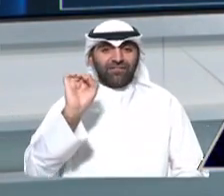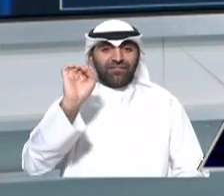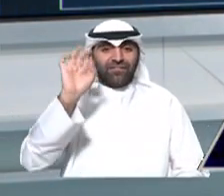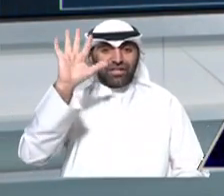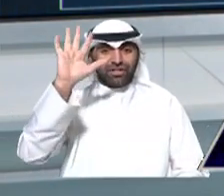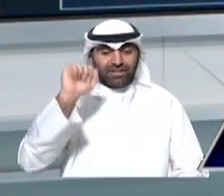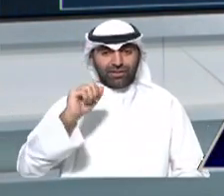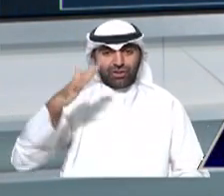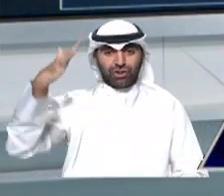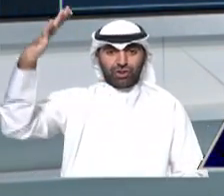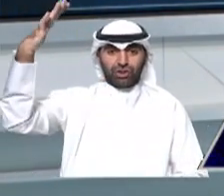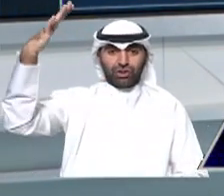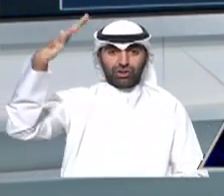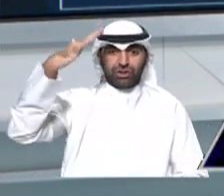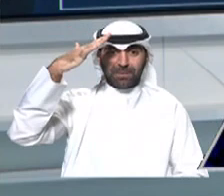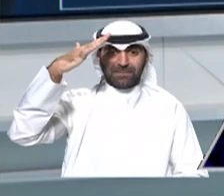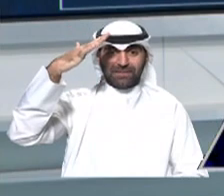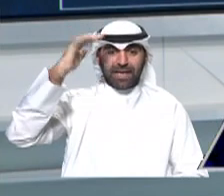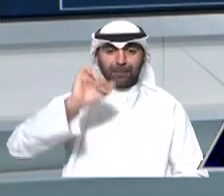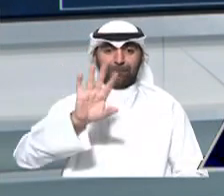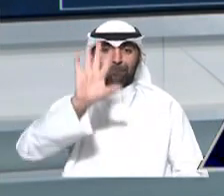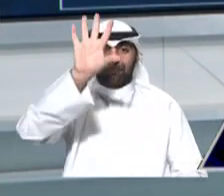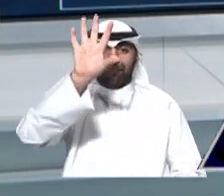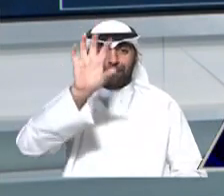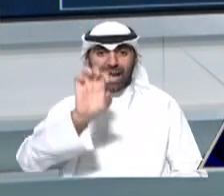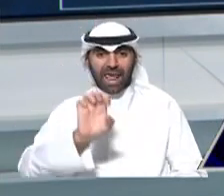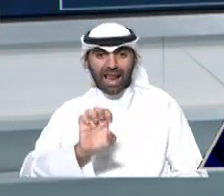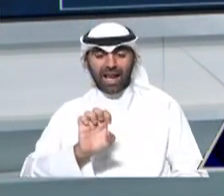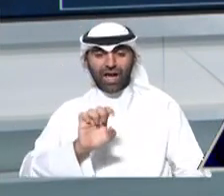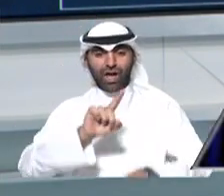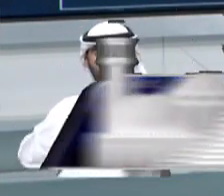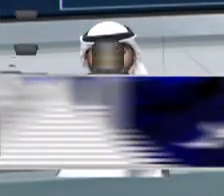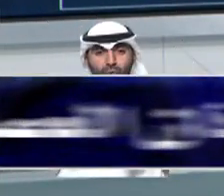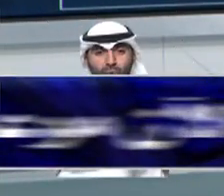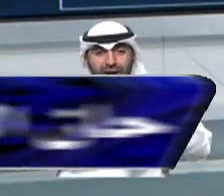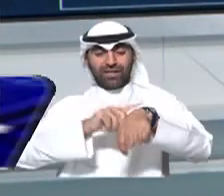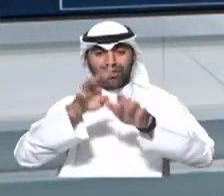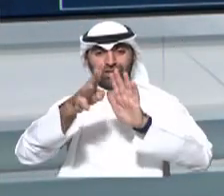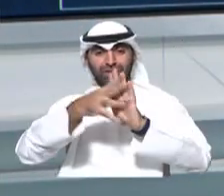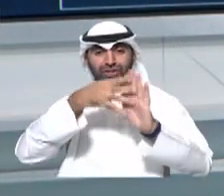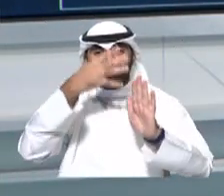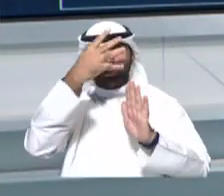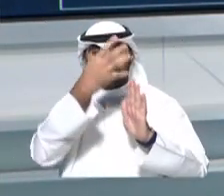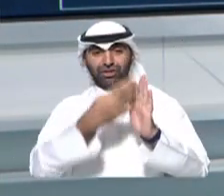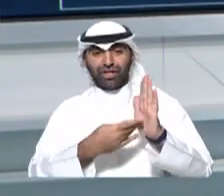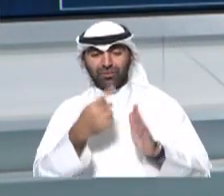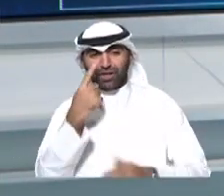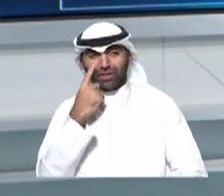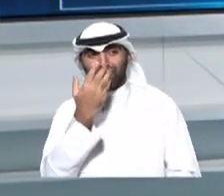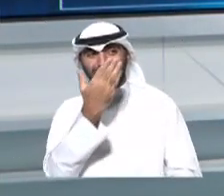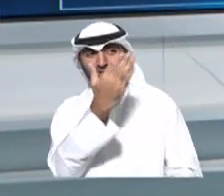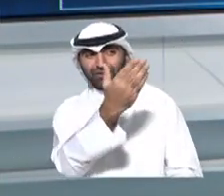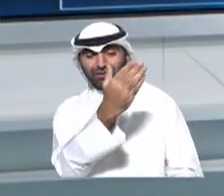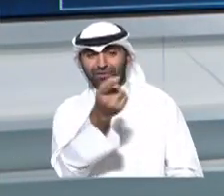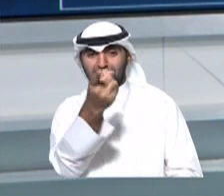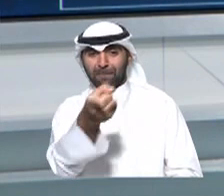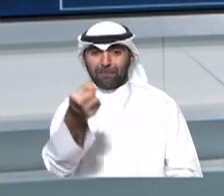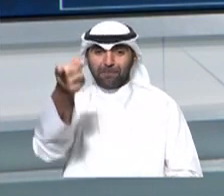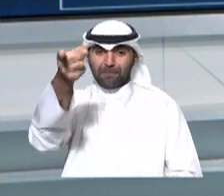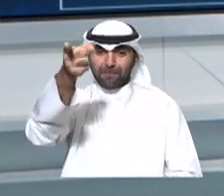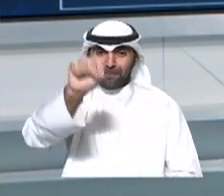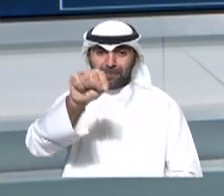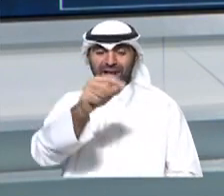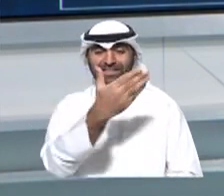التوقيت المحلي لمدينة الكويت، موعد أذان الفير الساعة 3:14 دقيقة، شروق الشمس الساعة 4:50 دقيقة، وموعد أذان